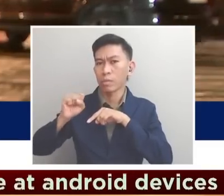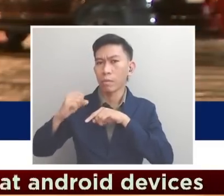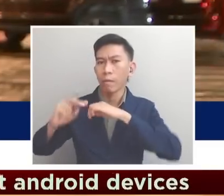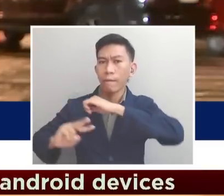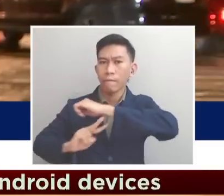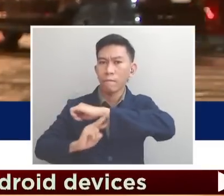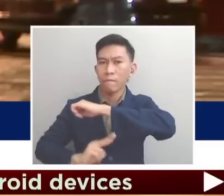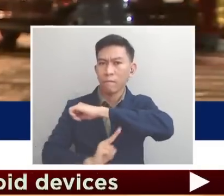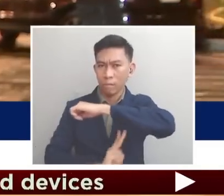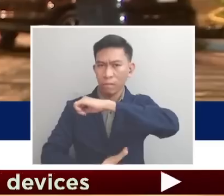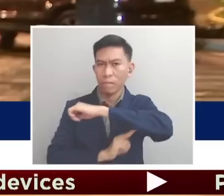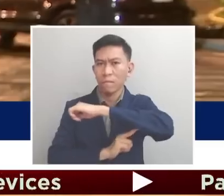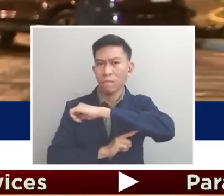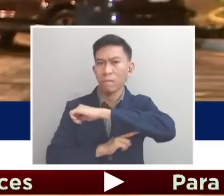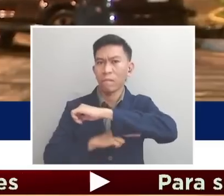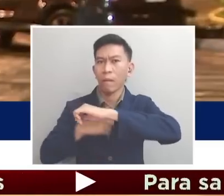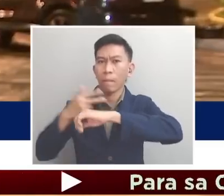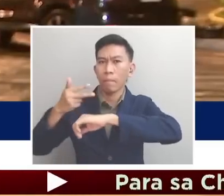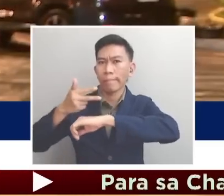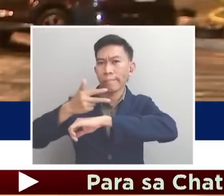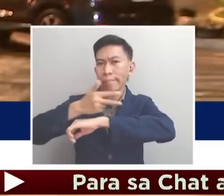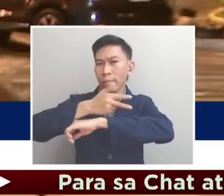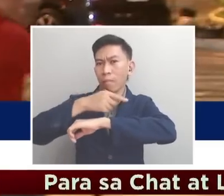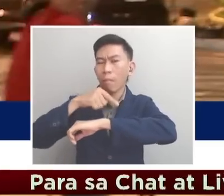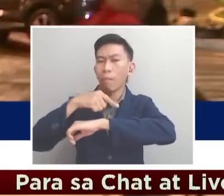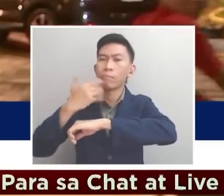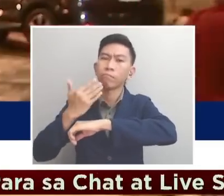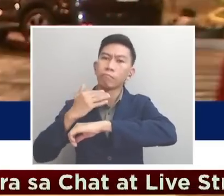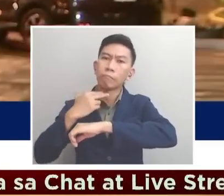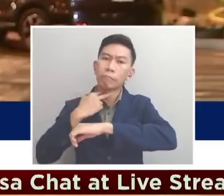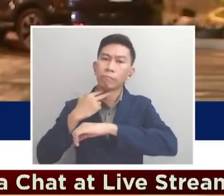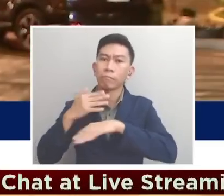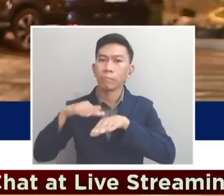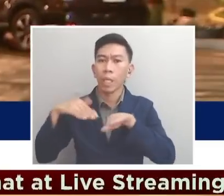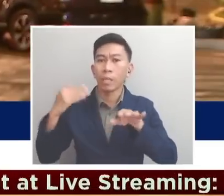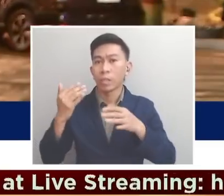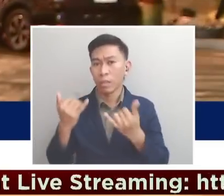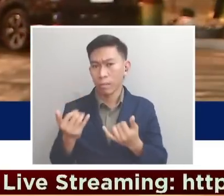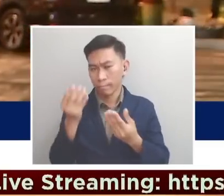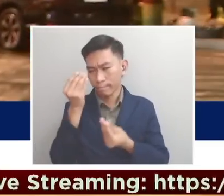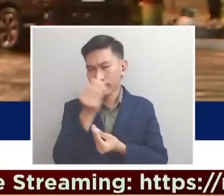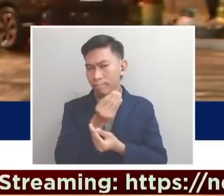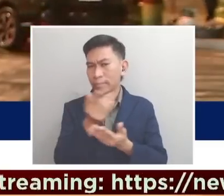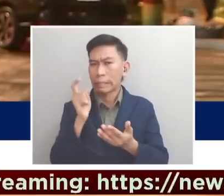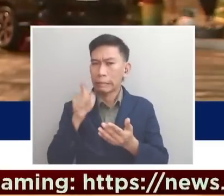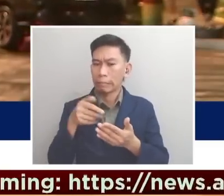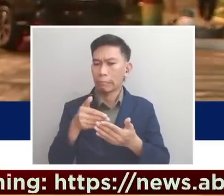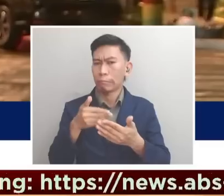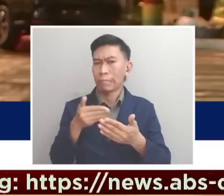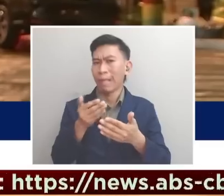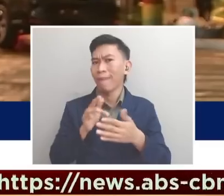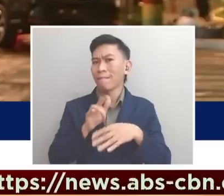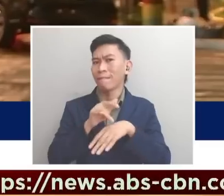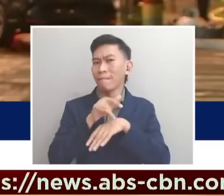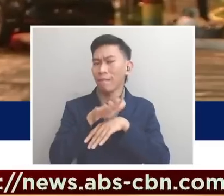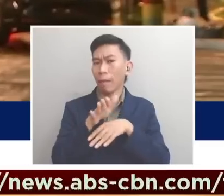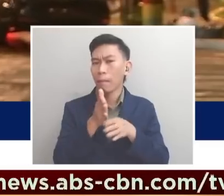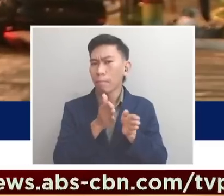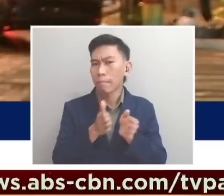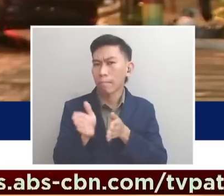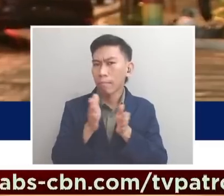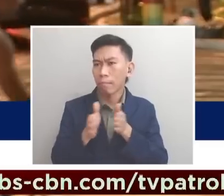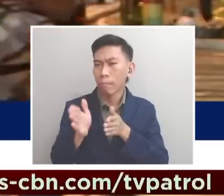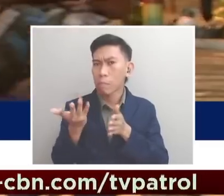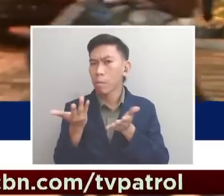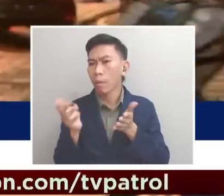motorista na planuhin po ng maaga ang inyong biyahe dahil inaasahan na ganito pa rin ang sitwasyon bukas hanggang sa matapos